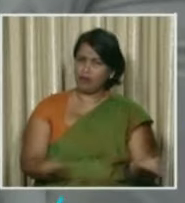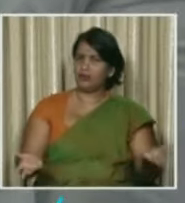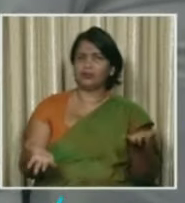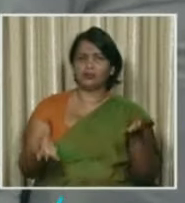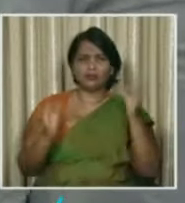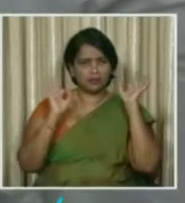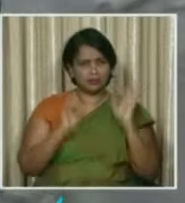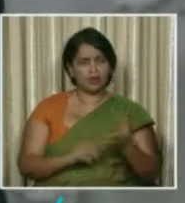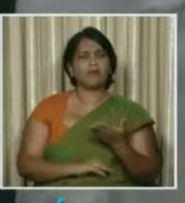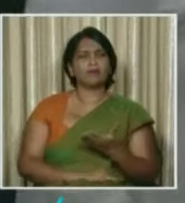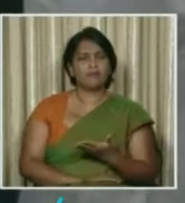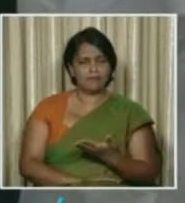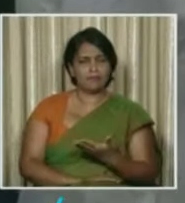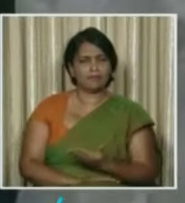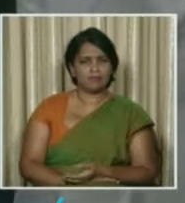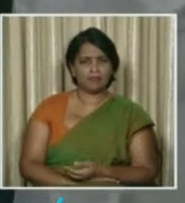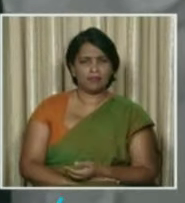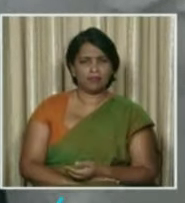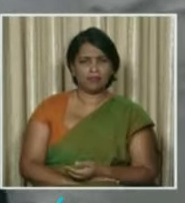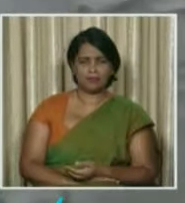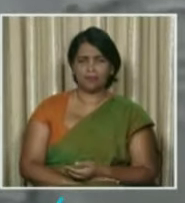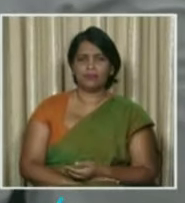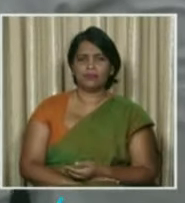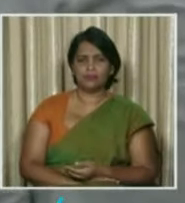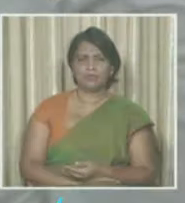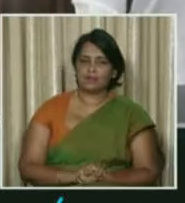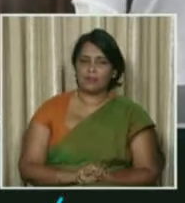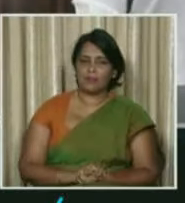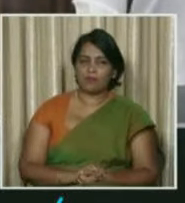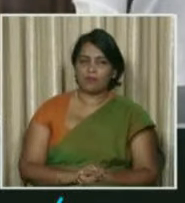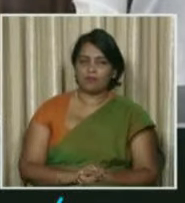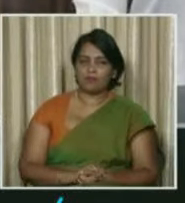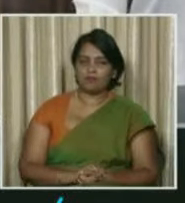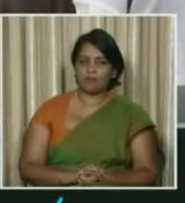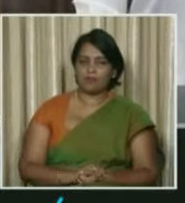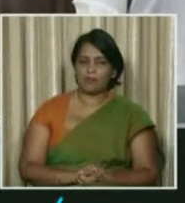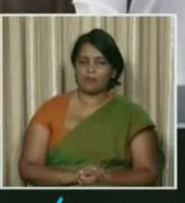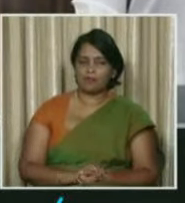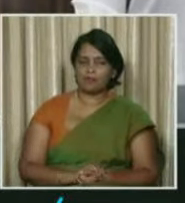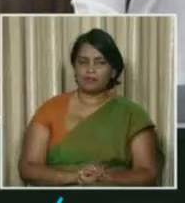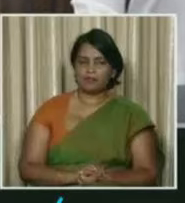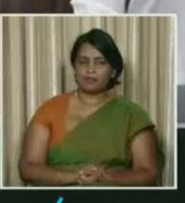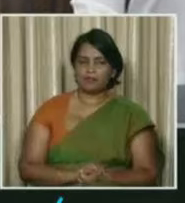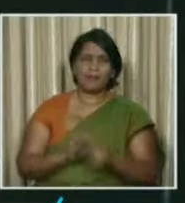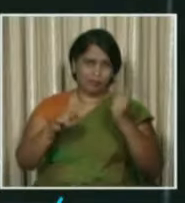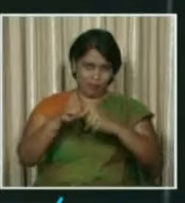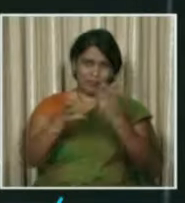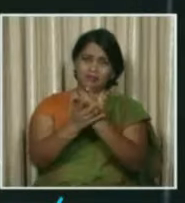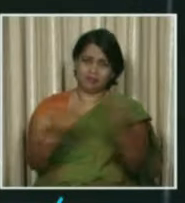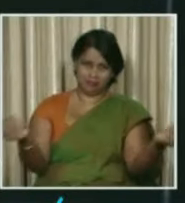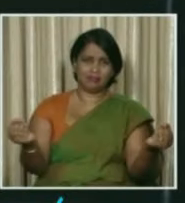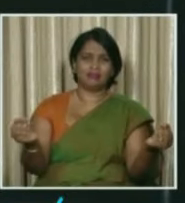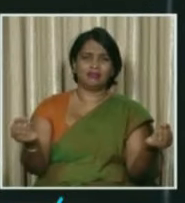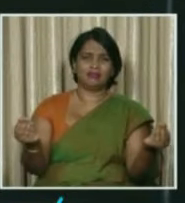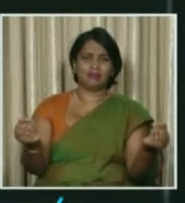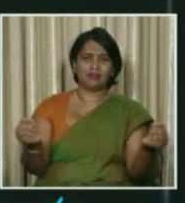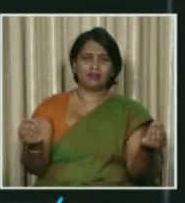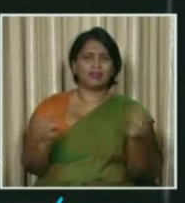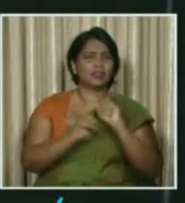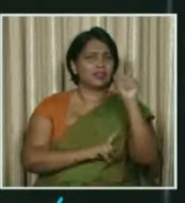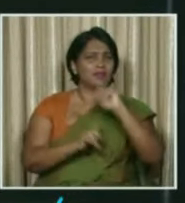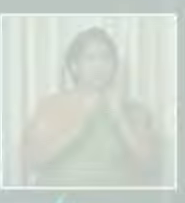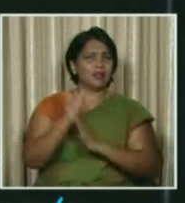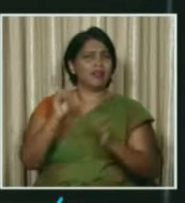ඔය ගොඩාක් අය ෂෝ තමයි දාන්නේ මාතේ කොහොම ඉස්සුටි ගරු කතානායකතුමා මේ ප්‍රශ්නේ විසඳන්නකෝ නෑ ප්‍රශ්නේ විසඳන්න කියන්නේ